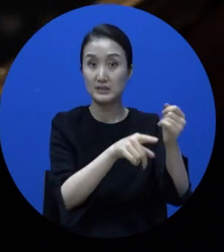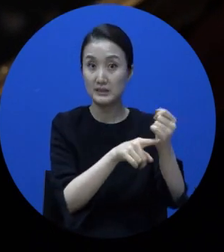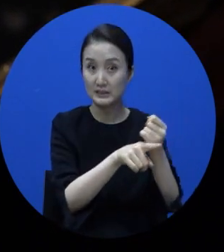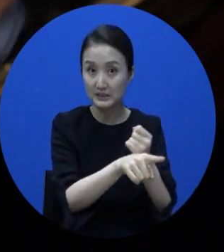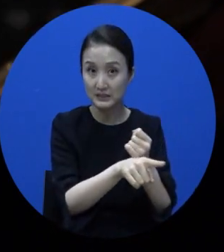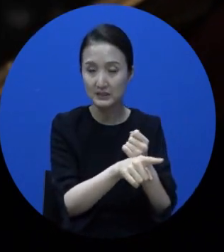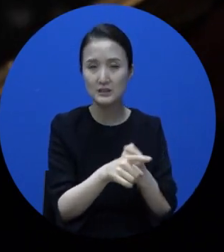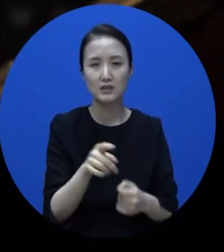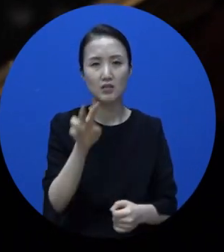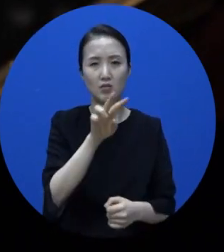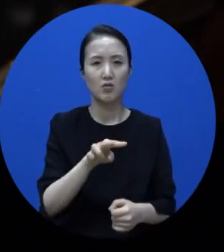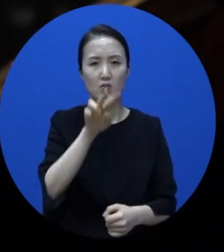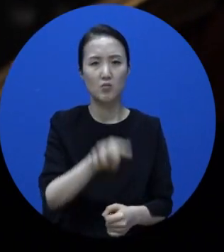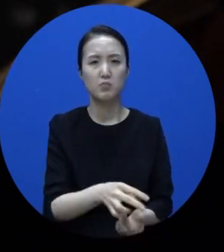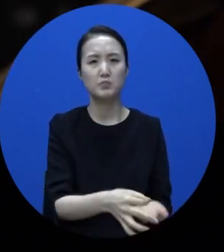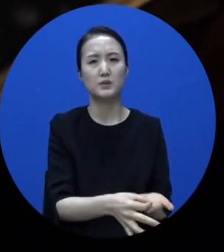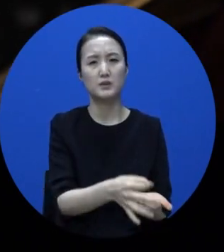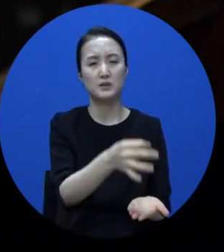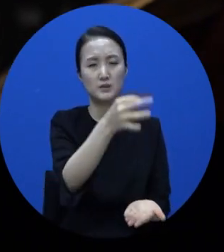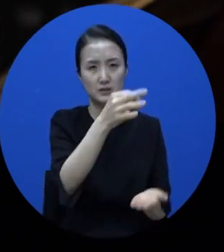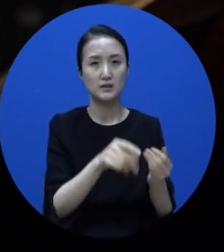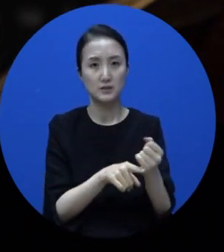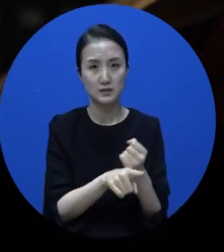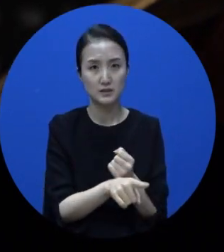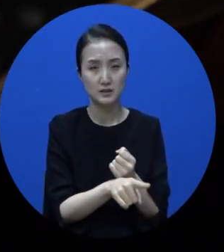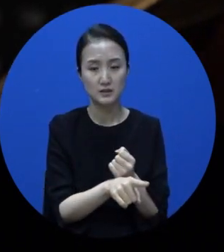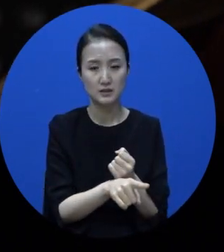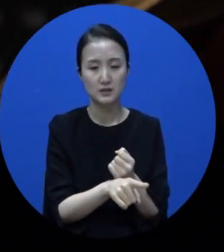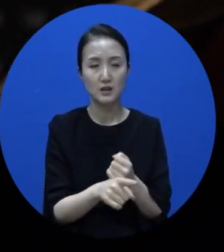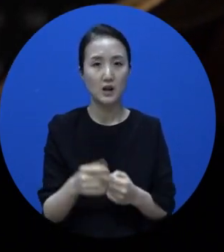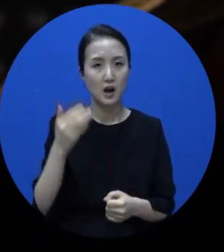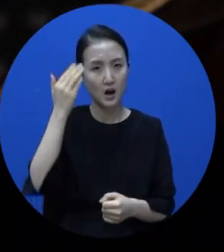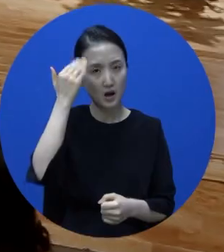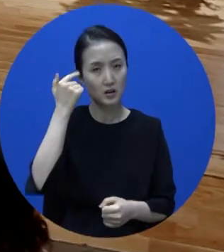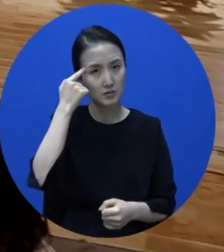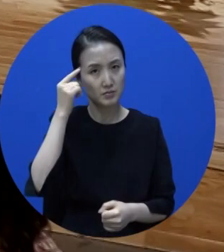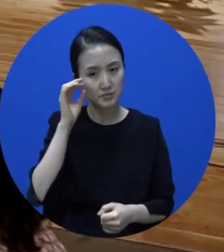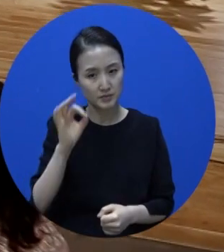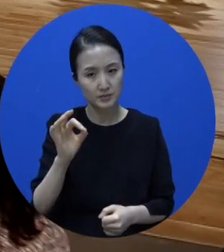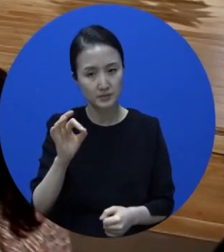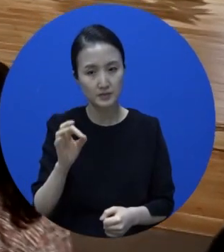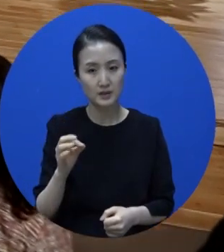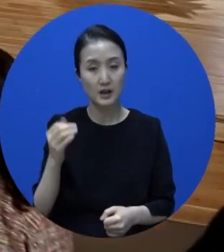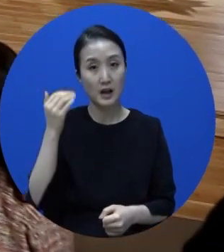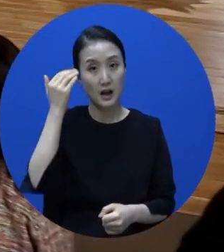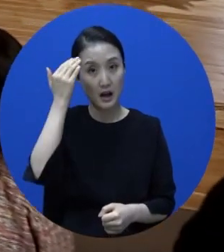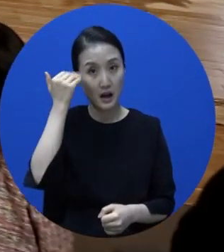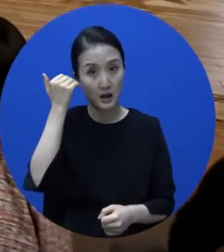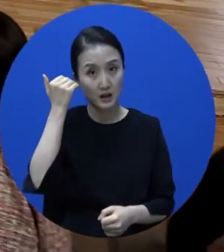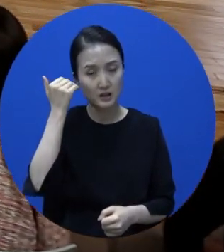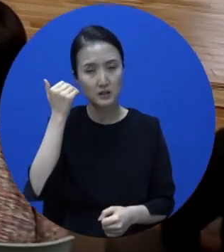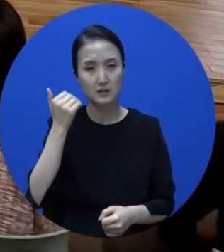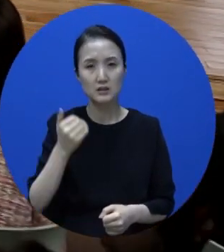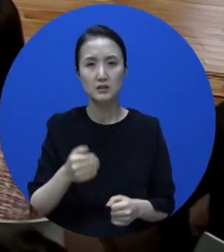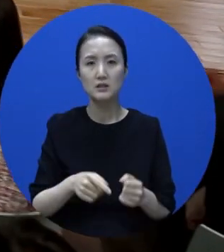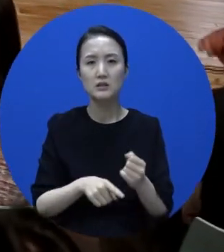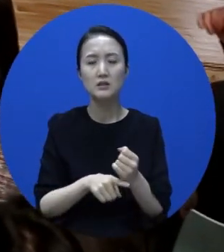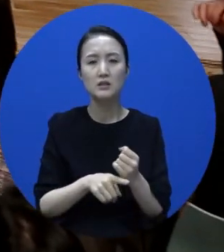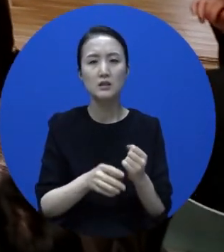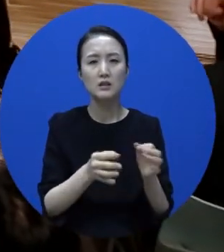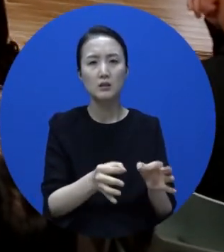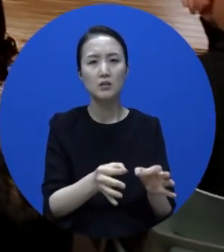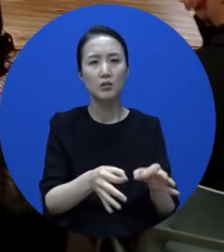맞습니까 그런데 우리나라 생각해보세요 우리나라 금리를 인상할 여지가 있읍니까 없읍니까